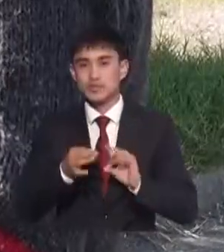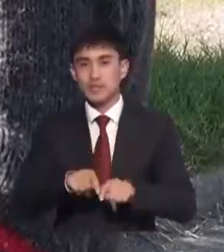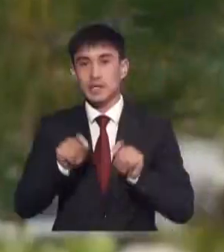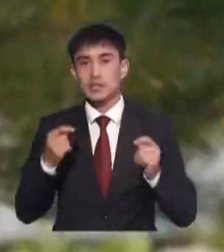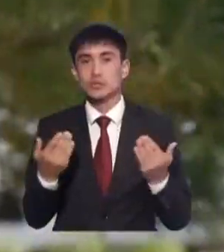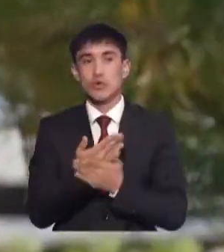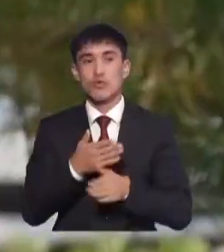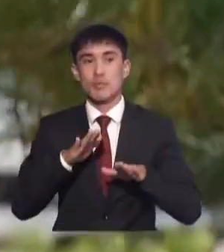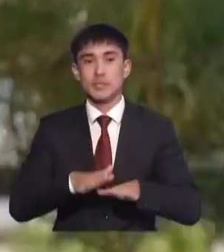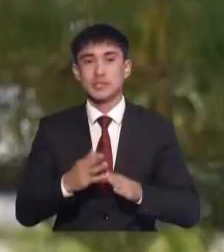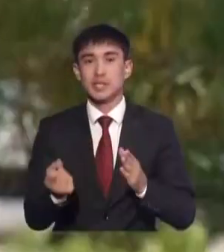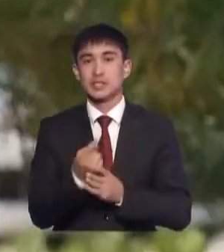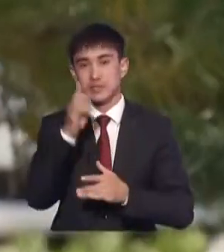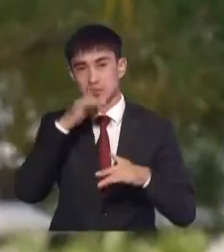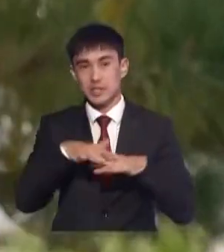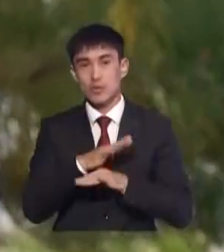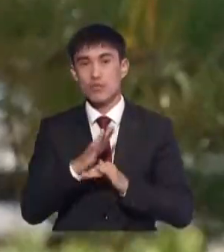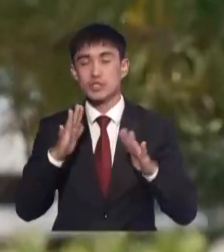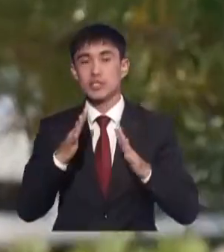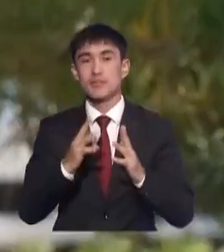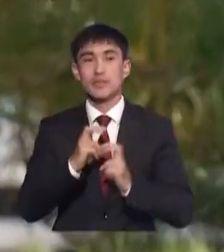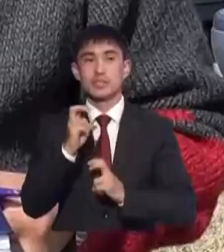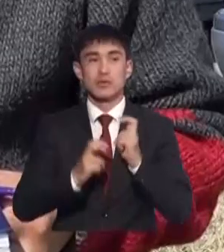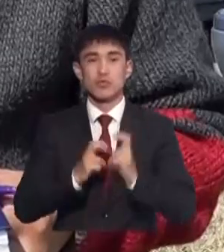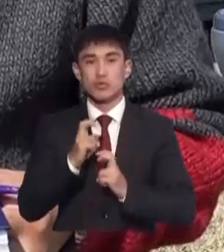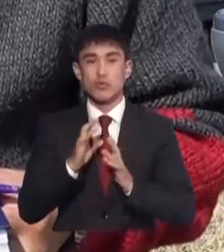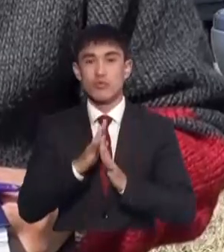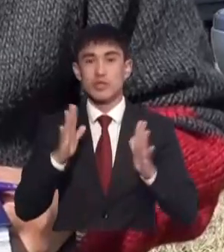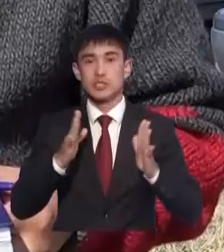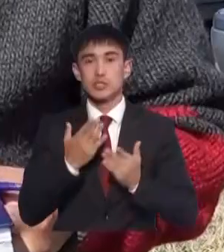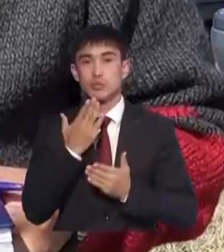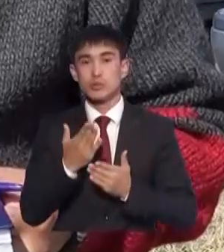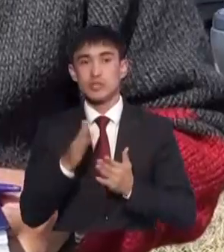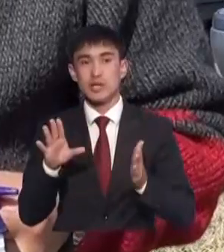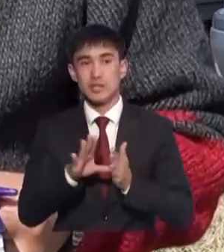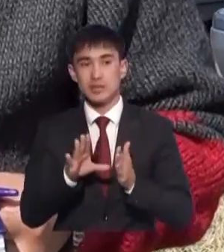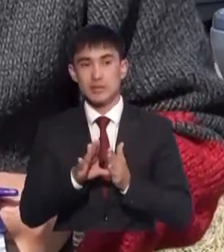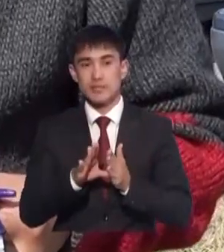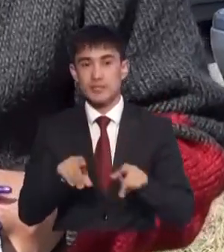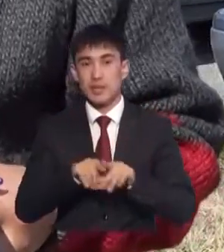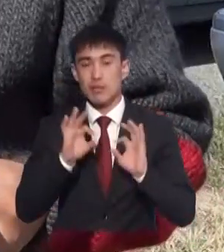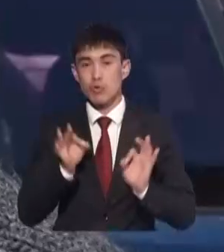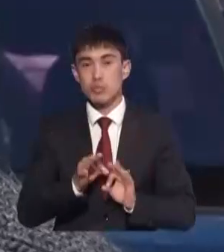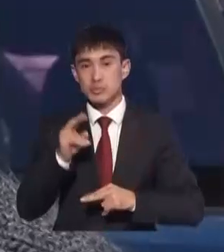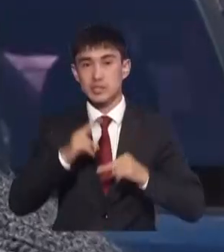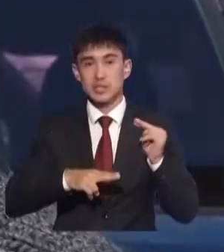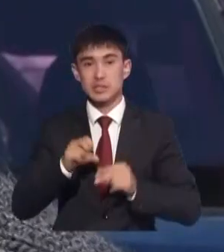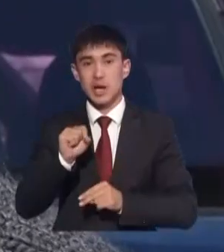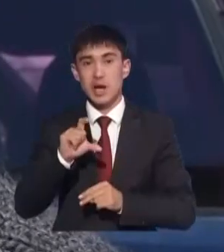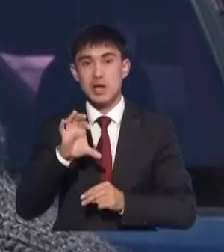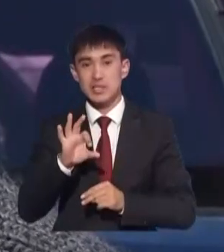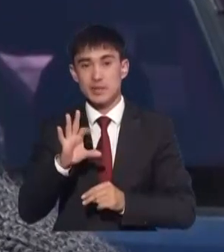Открытие новых месторождений в стране и увеличение числа заводов увеличивают спрос на энергию. Таким образом, строительство